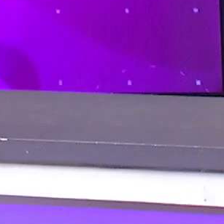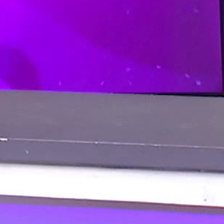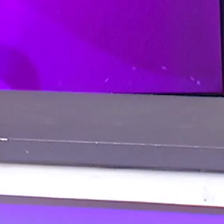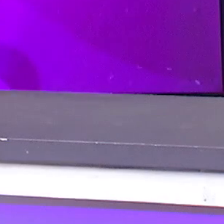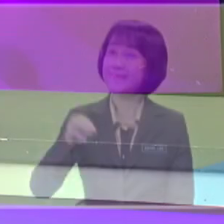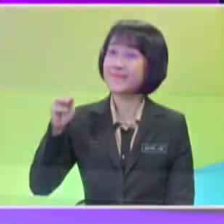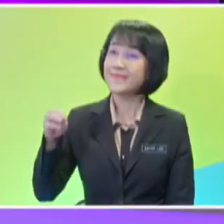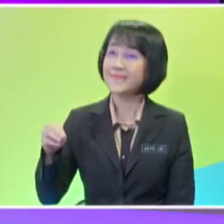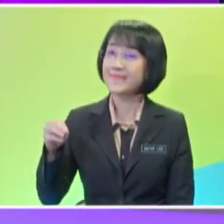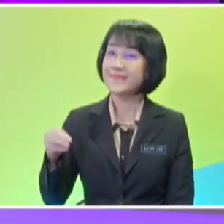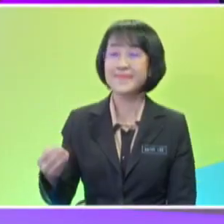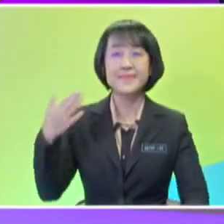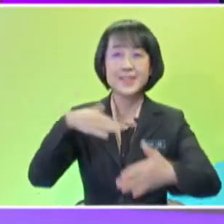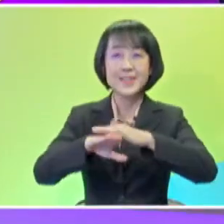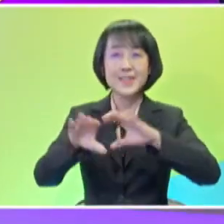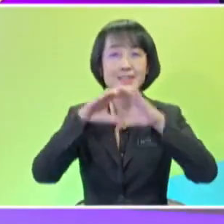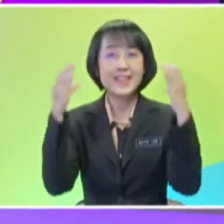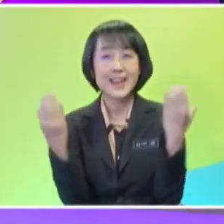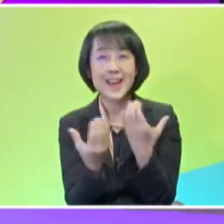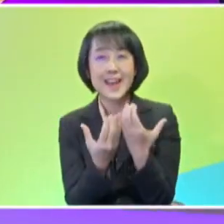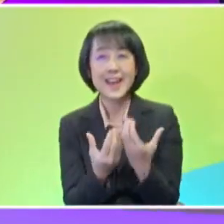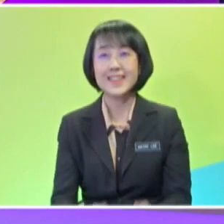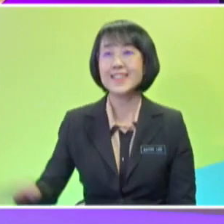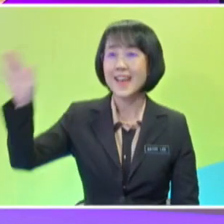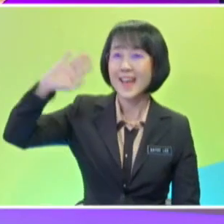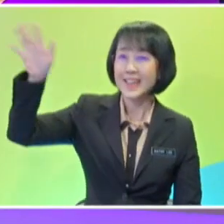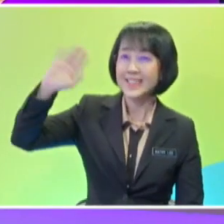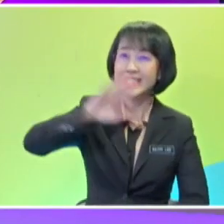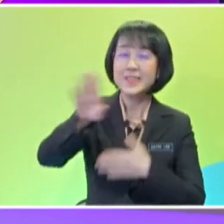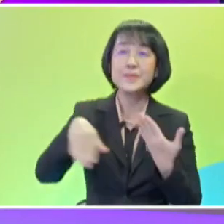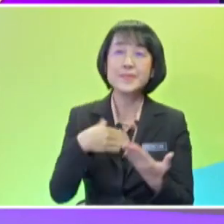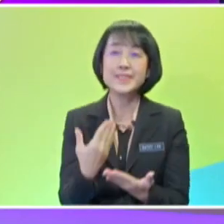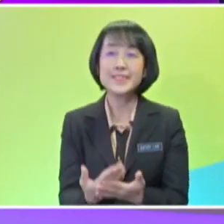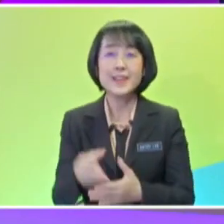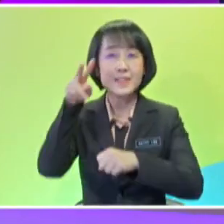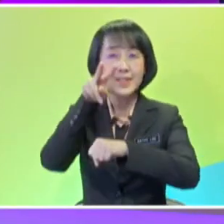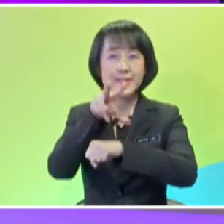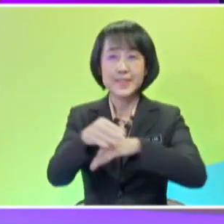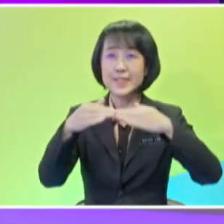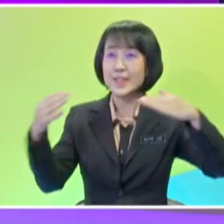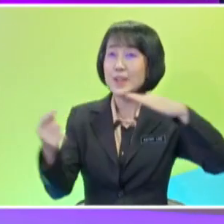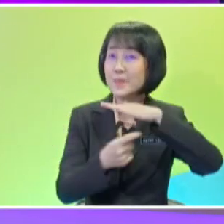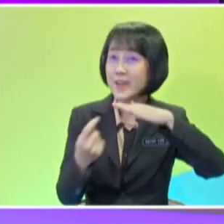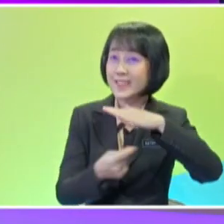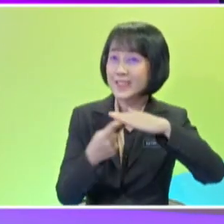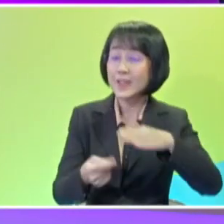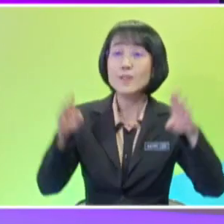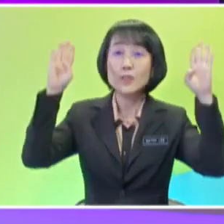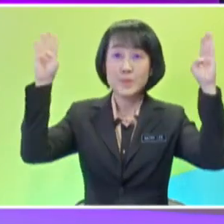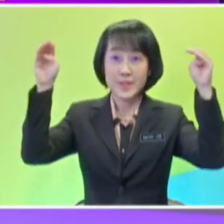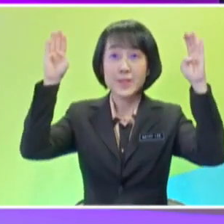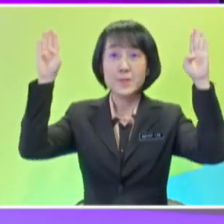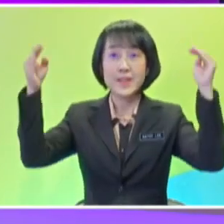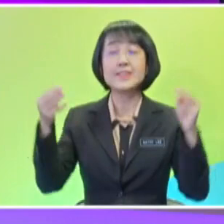masuk ke kelas Hai semua anda sedang menonton slot prasekolah untuk mata pelajaran